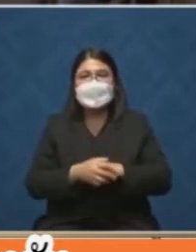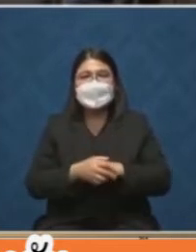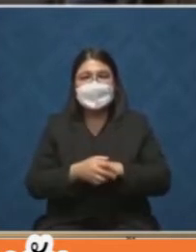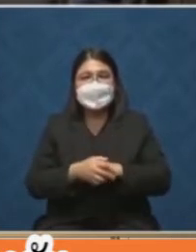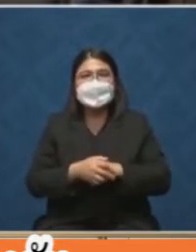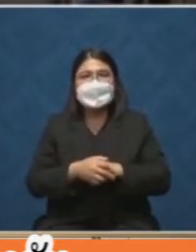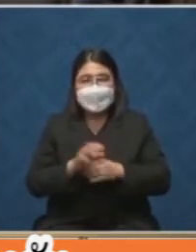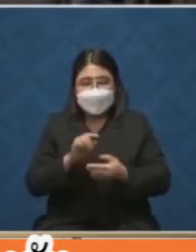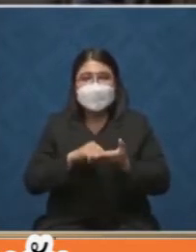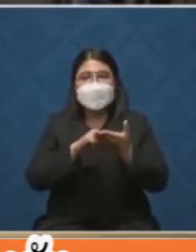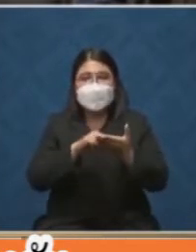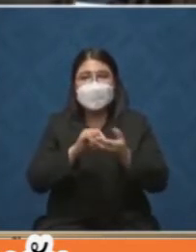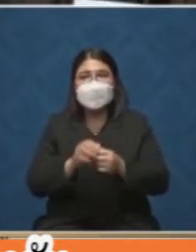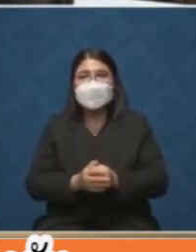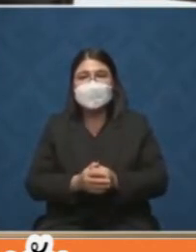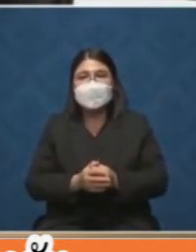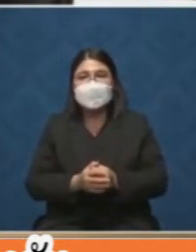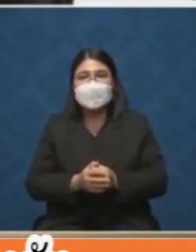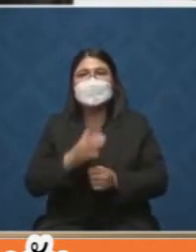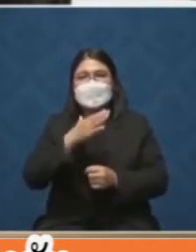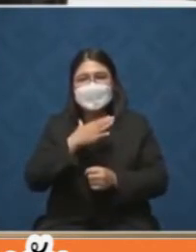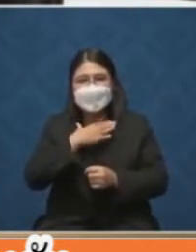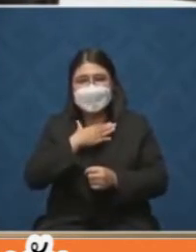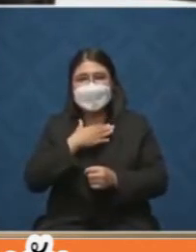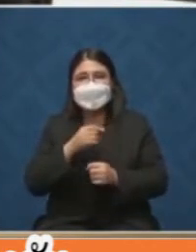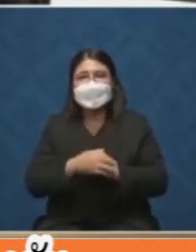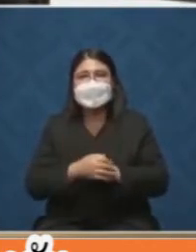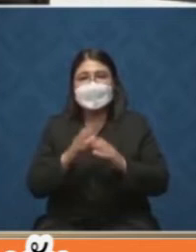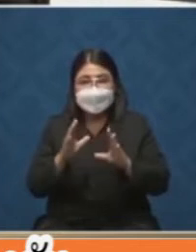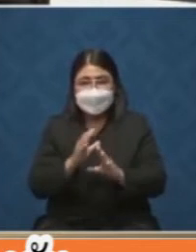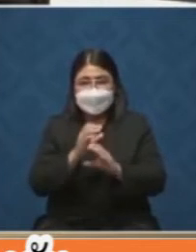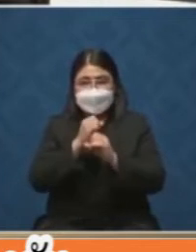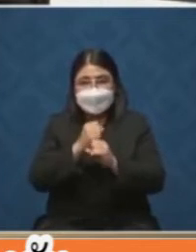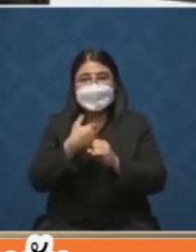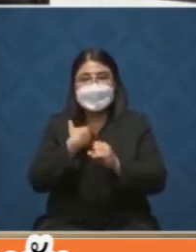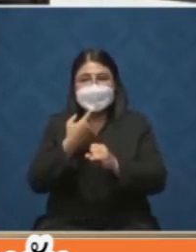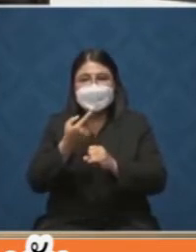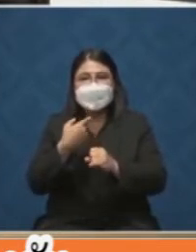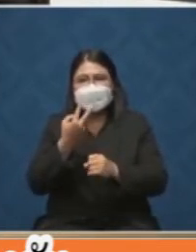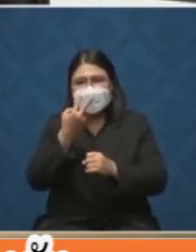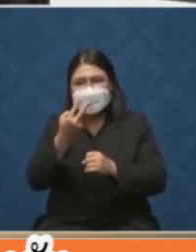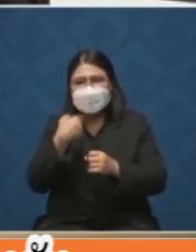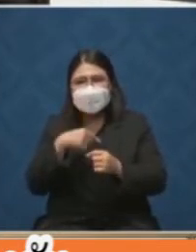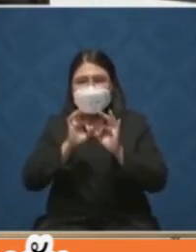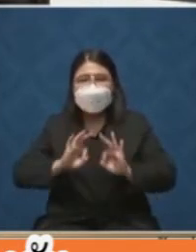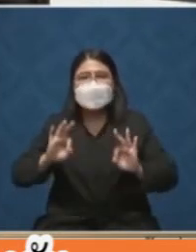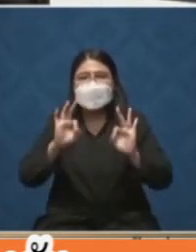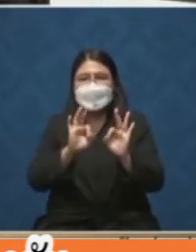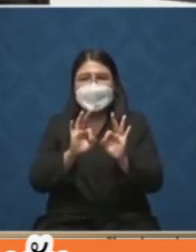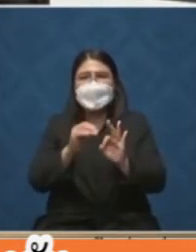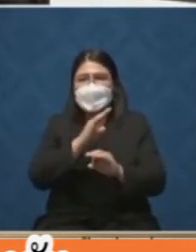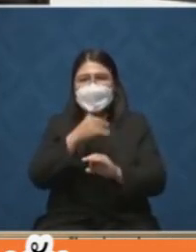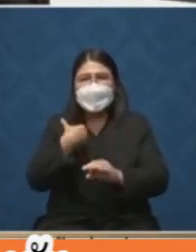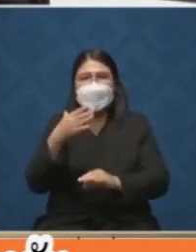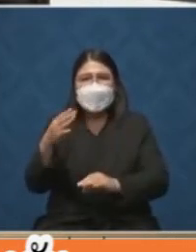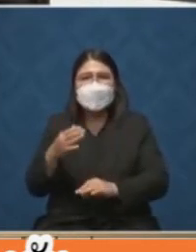ทุกท่านที่รขึมากฤีปายร้วนสำหบสนุน ยะติ ที่ประผมและท่านจรพัธของนัดเอยนามได้เส